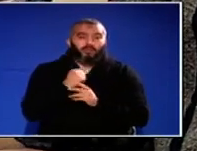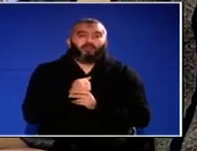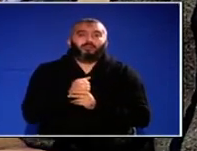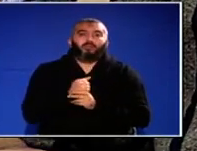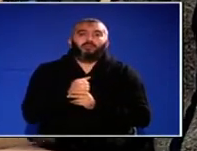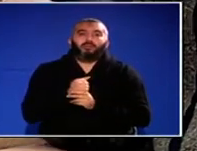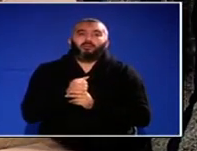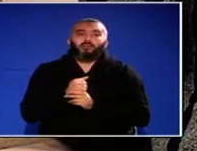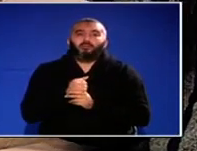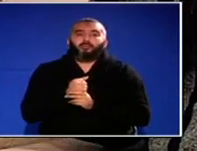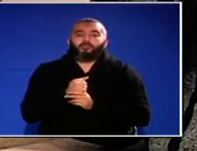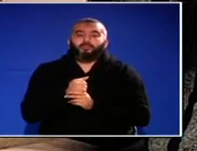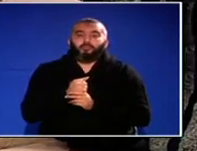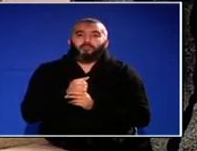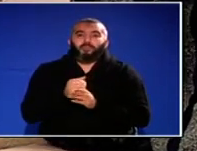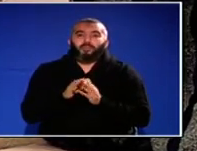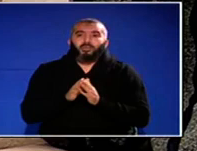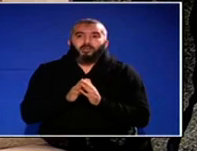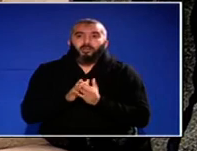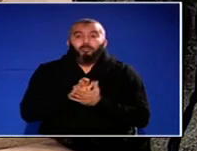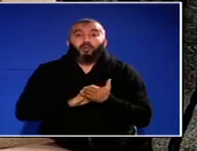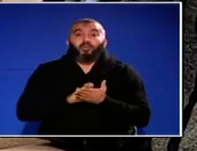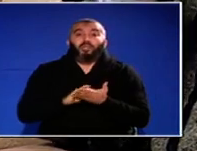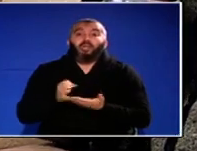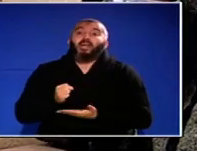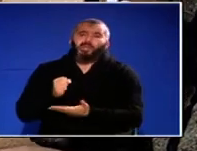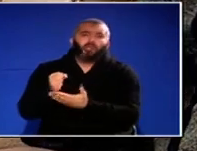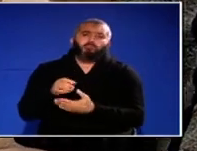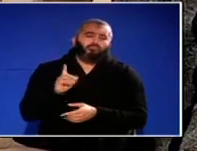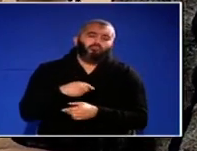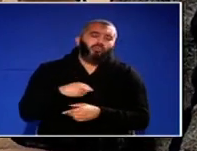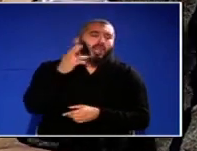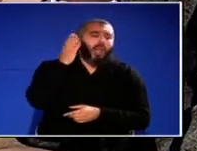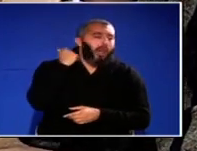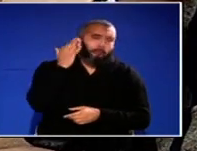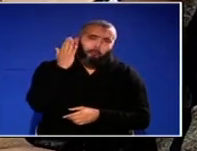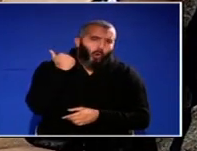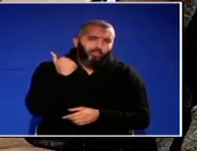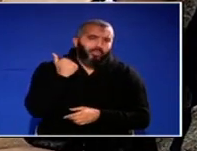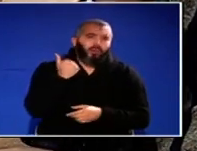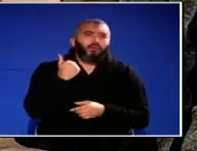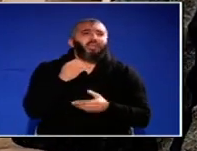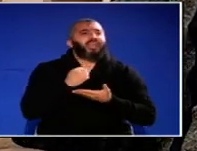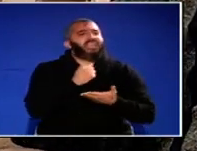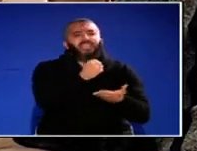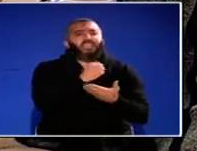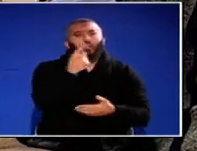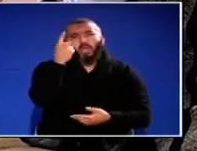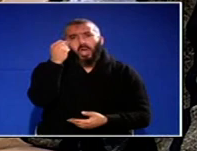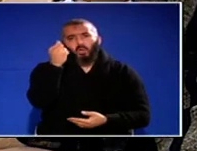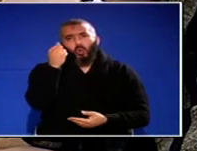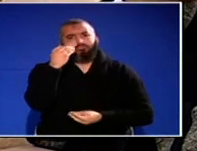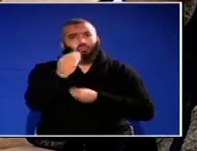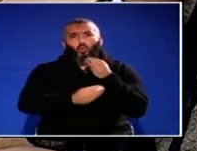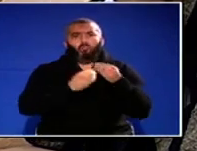راه موجود مثلا على قيد الحياه، كثير شفنا ان التركة ارض ما يهمش، احنا المهم احنا المهم عقار ولا نقود ولا ما يهمش، لان القسمه